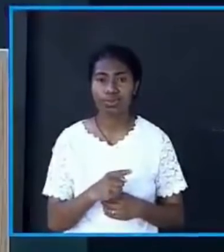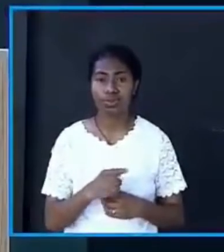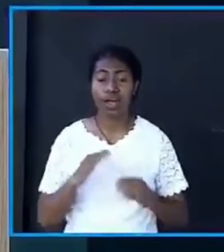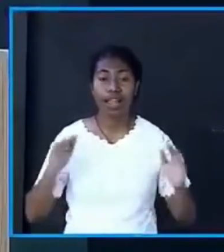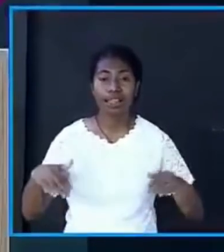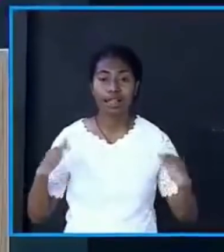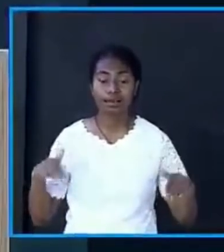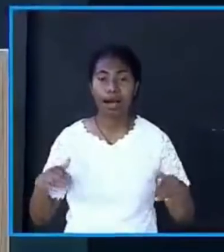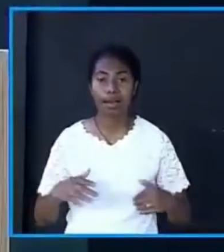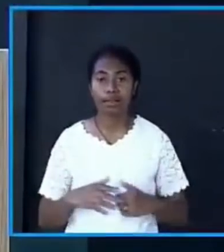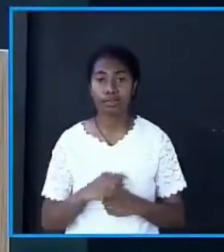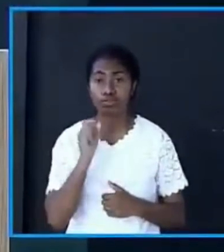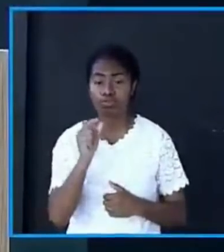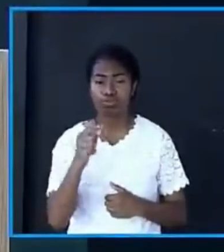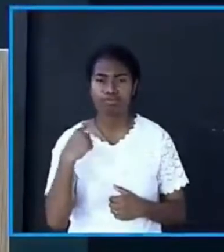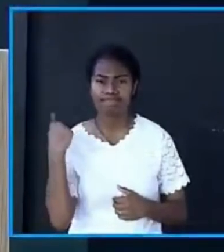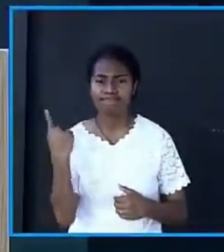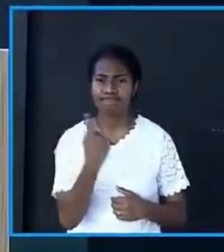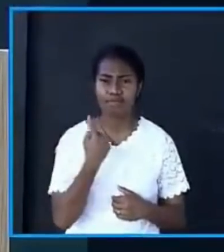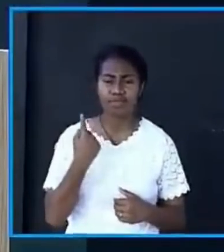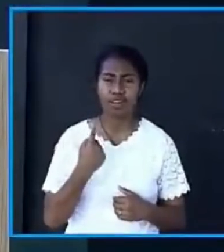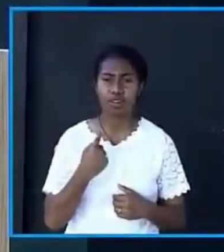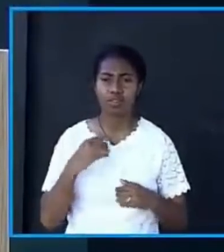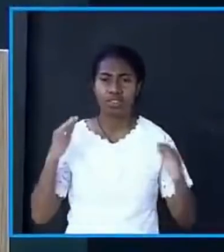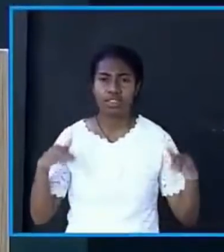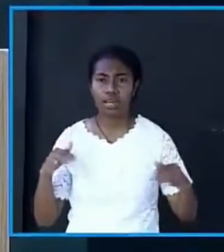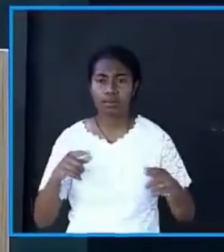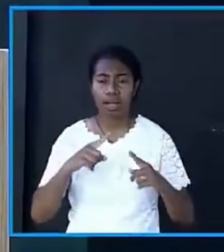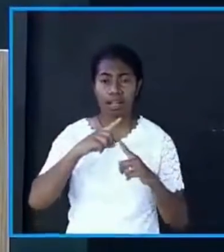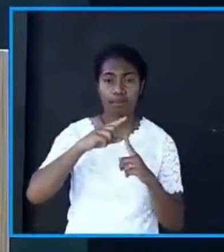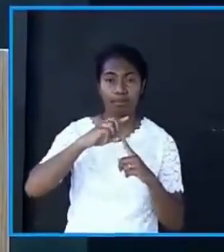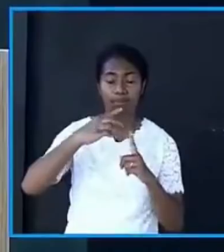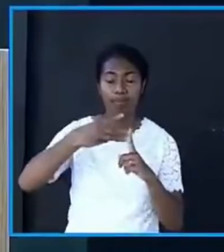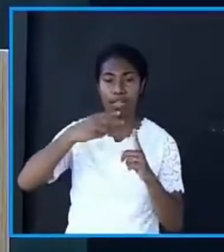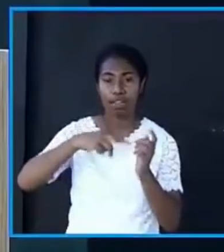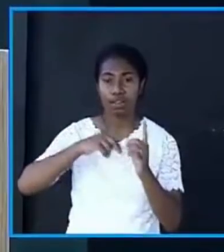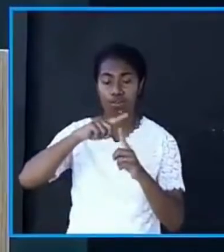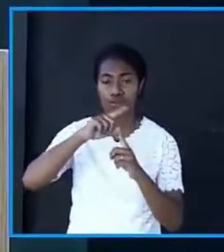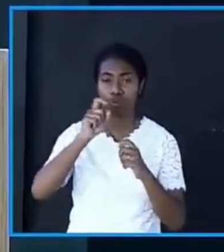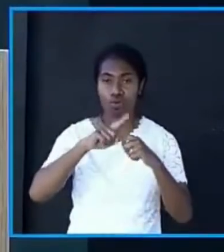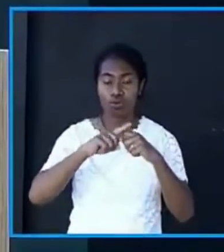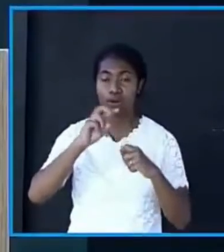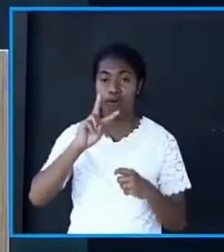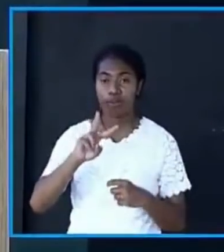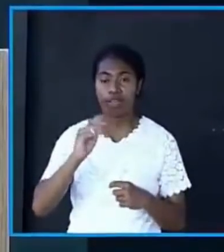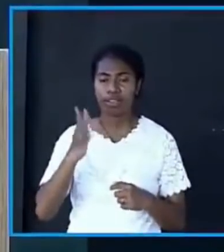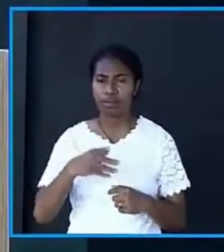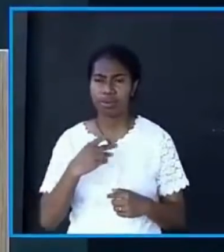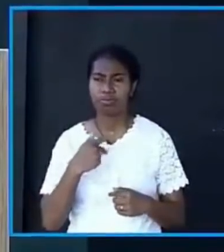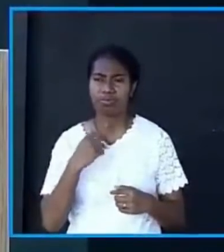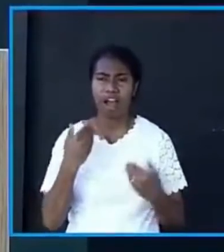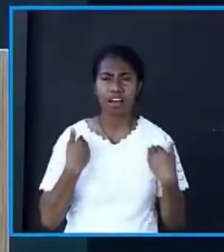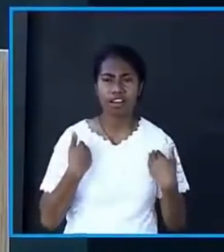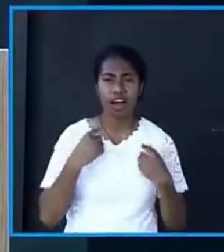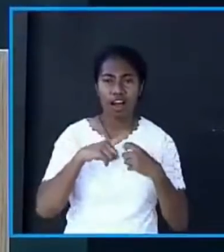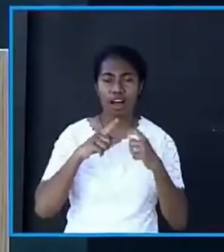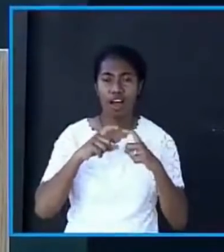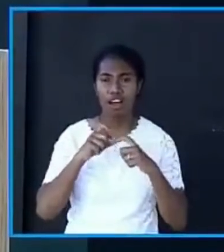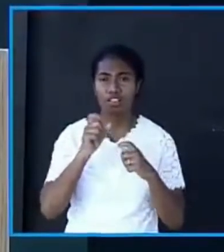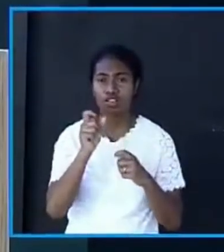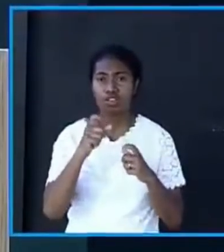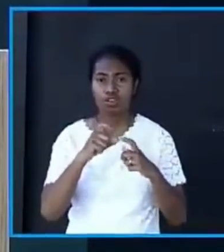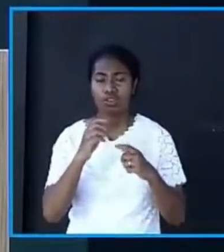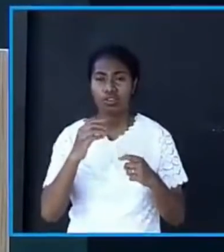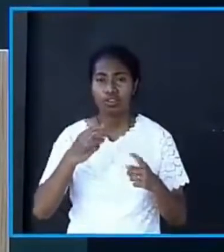terbang mereka selalu bisa terbang berbentuk V tapi dalam kasus tertentu mereka menyandarkan induknya di pundaknya dan